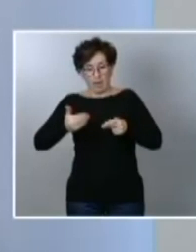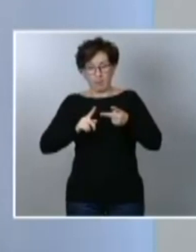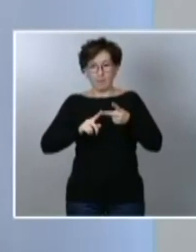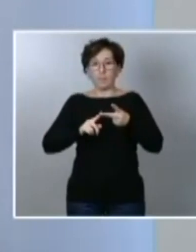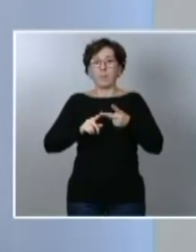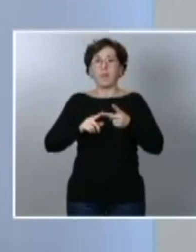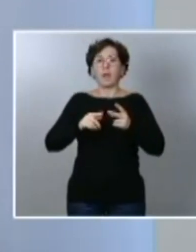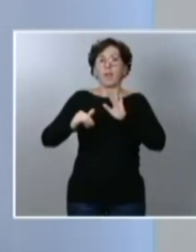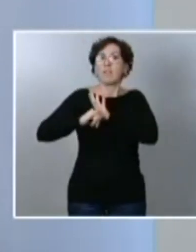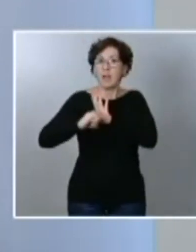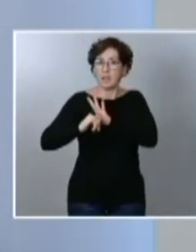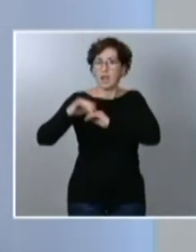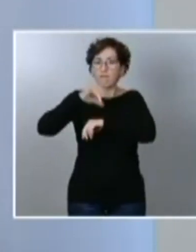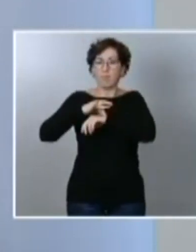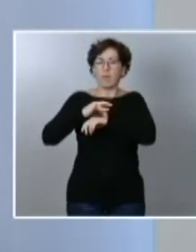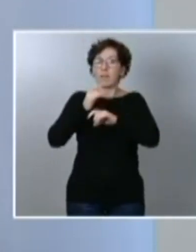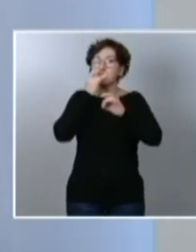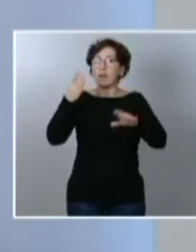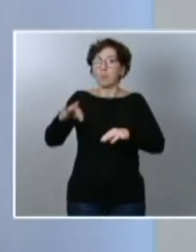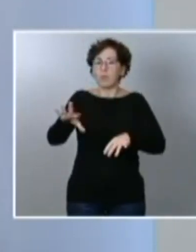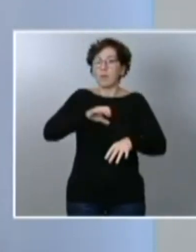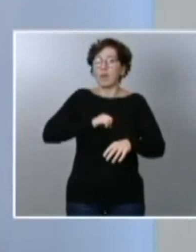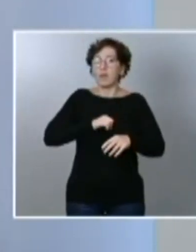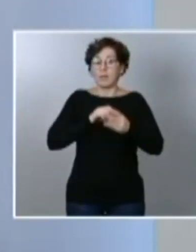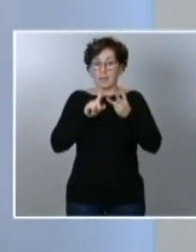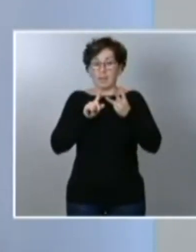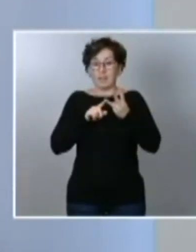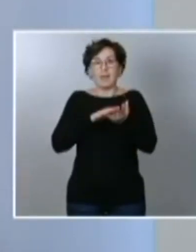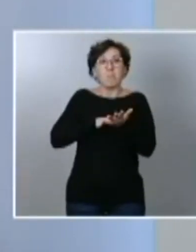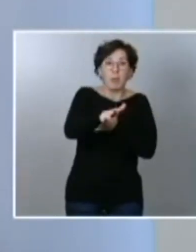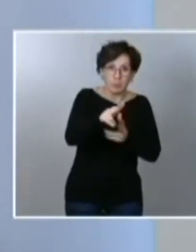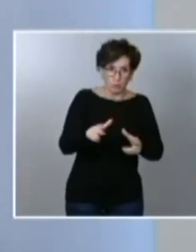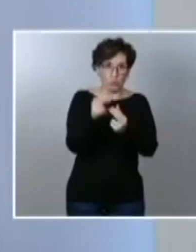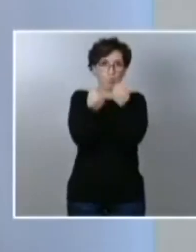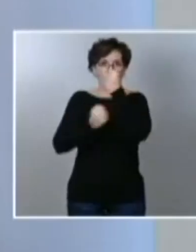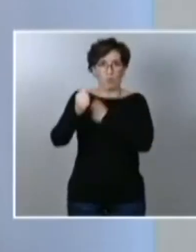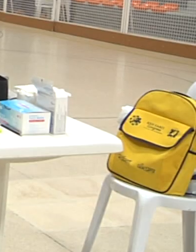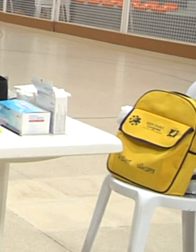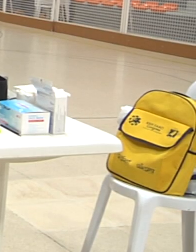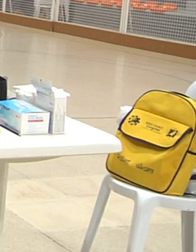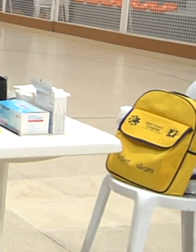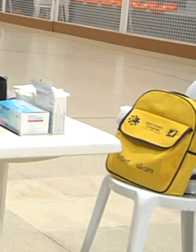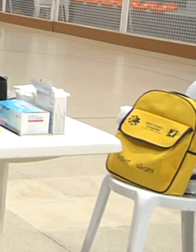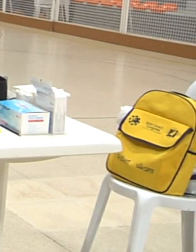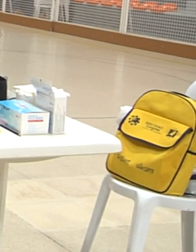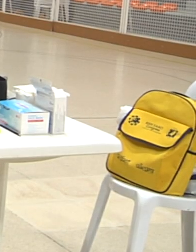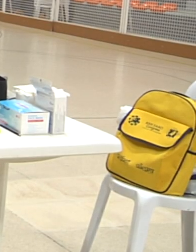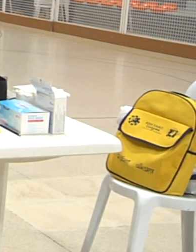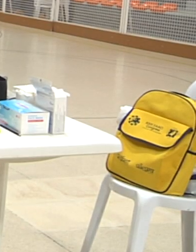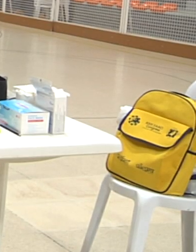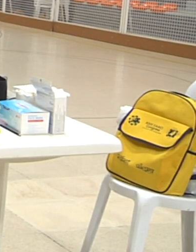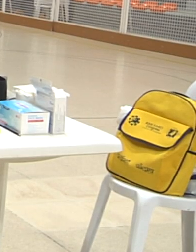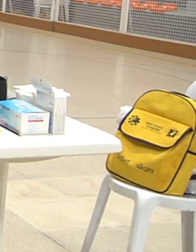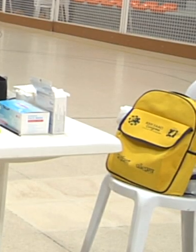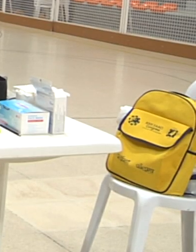segundo lugar, el riesgo de impacto socioeconómico del grup en qüestió i el risc de transmissió de la malaltia. La vacuna del coronavirus